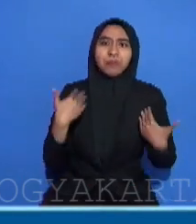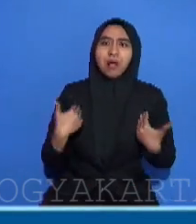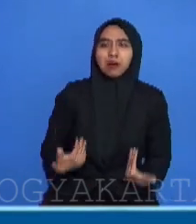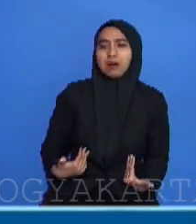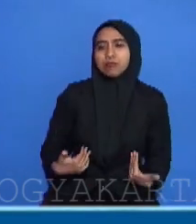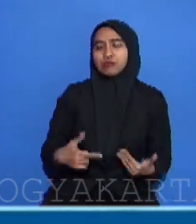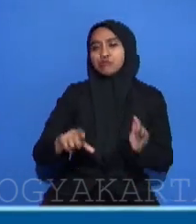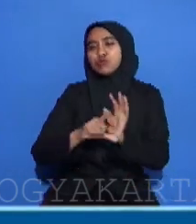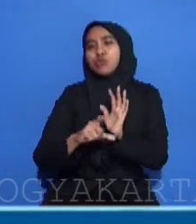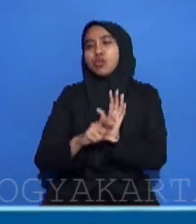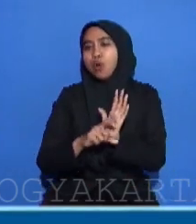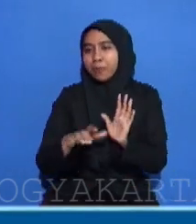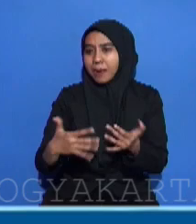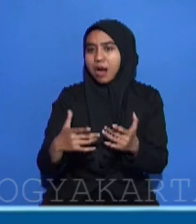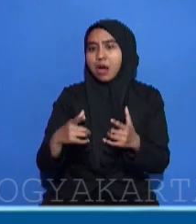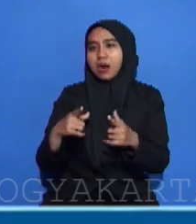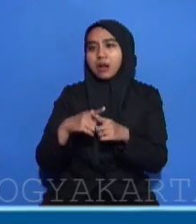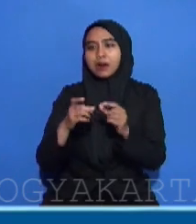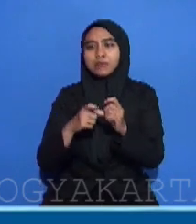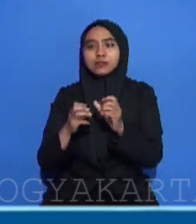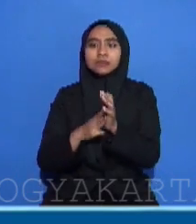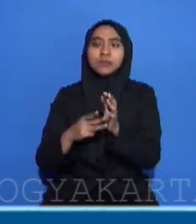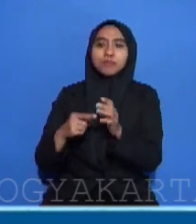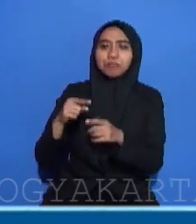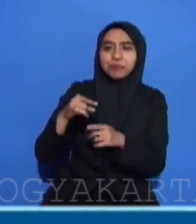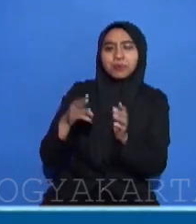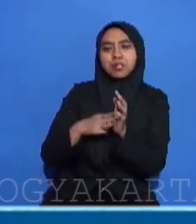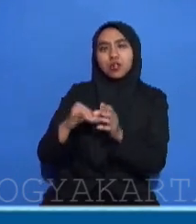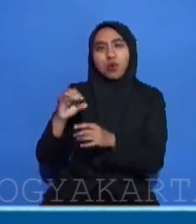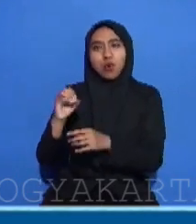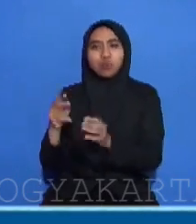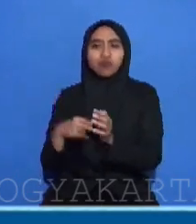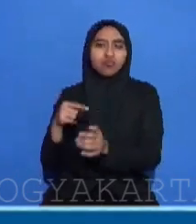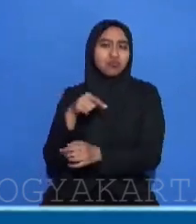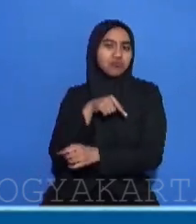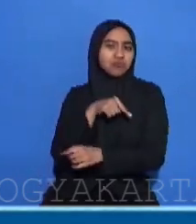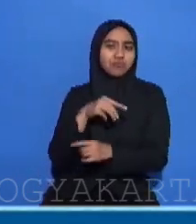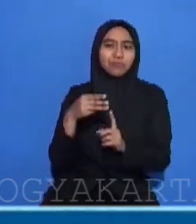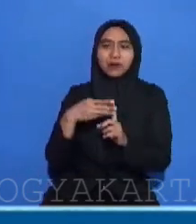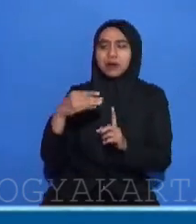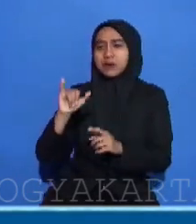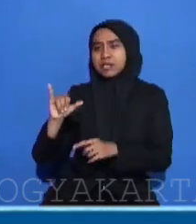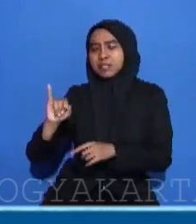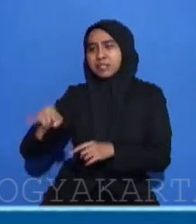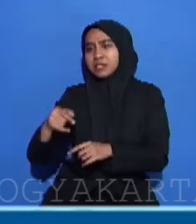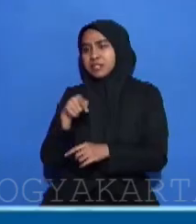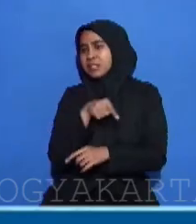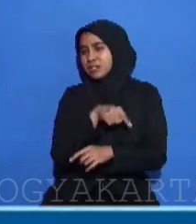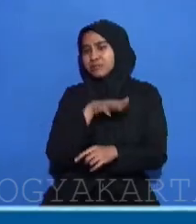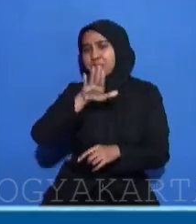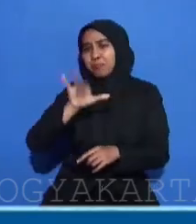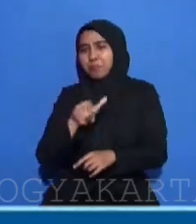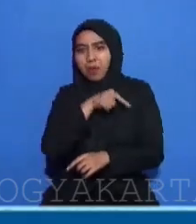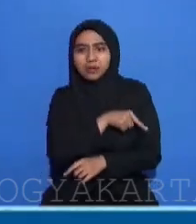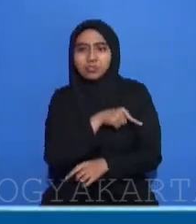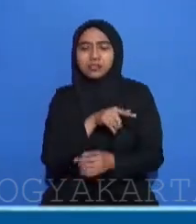asam amino vitamin kalium protein Lan zat besi kacapi Teles kelor Uki